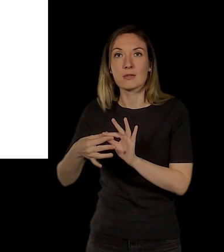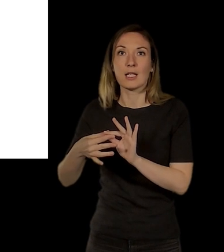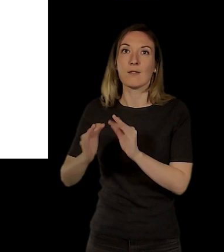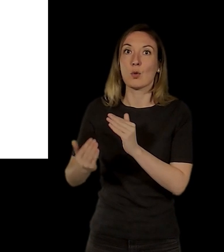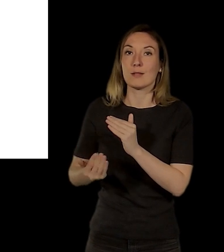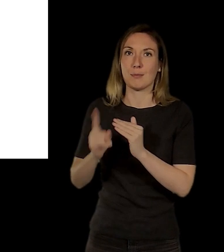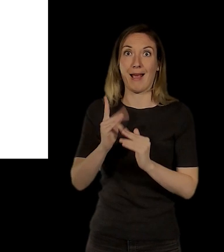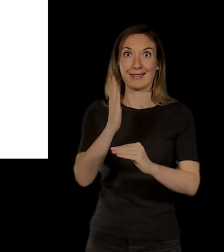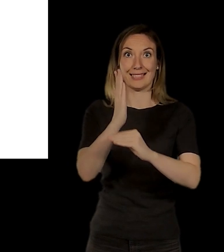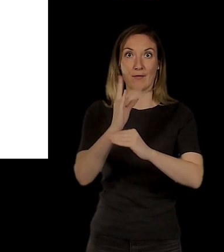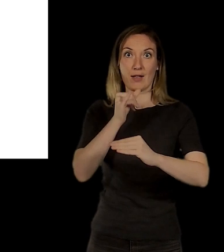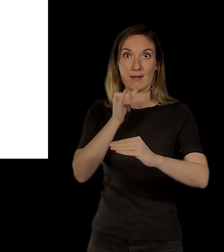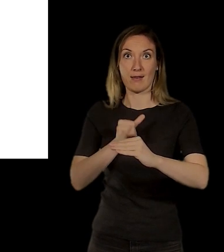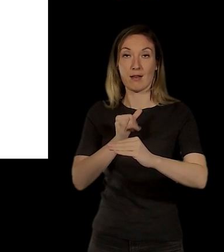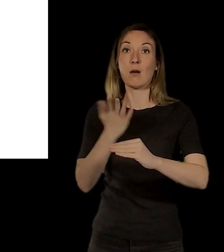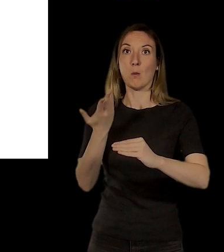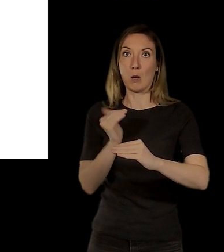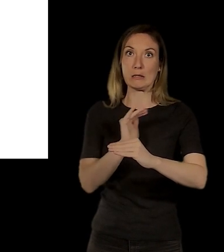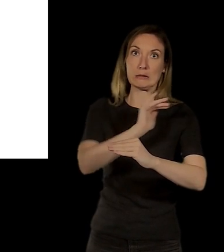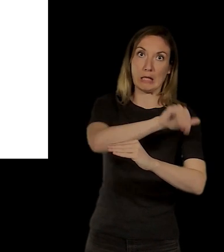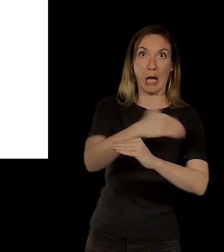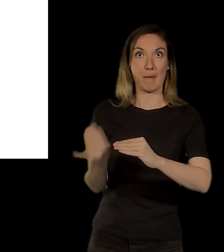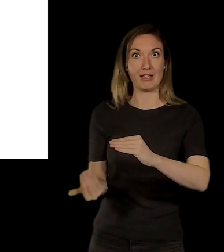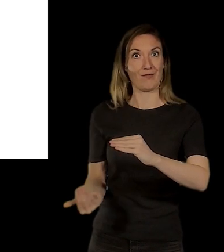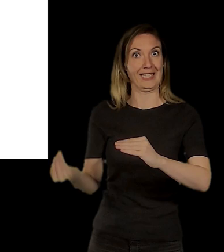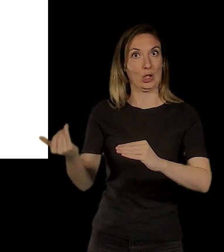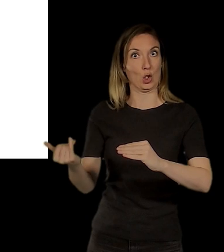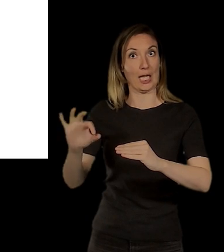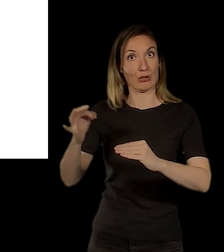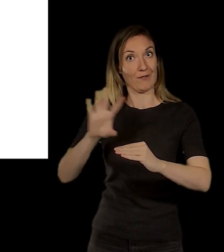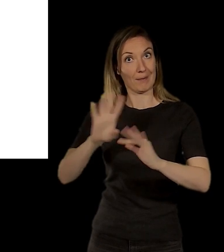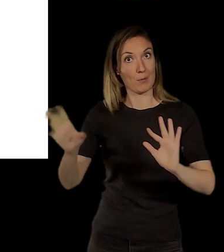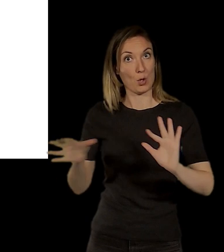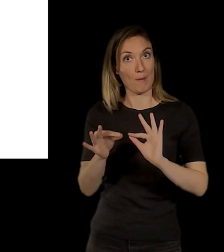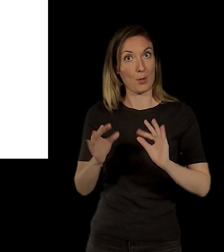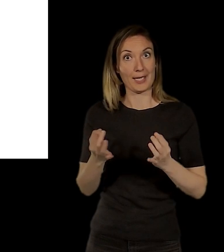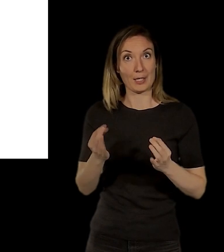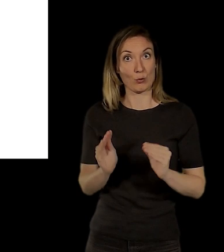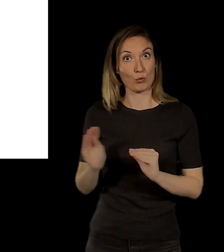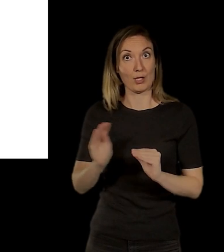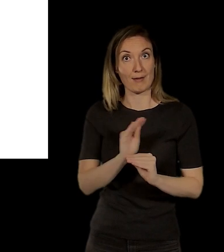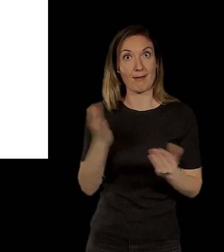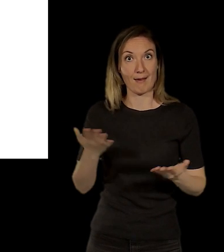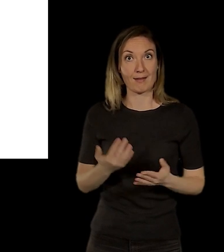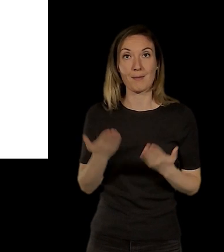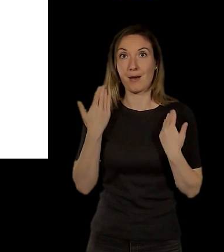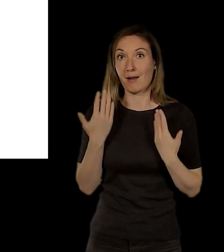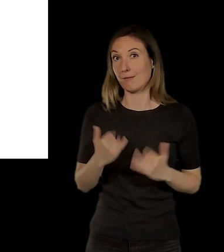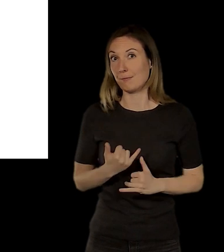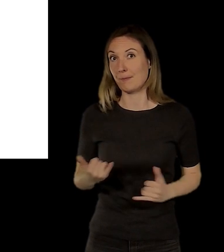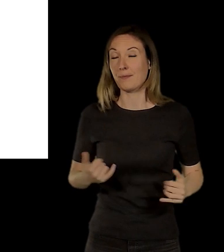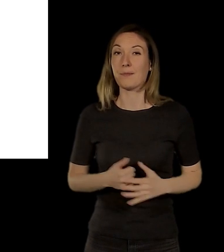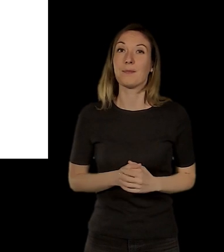západ-východ. A to jsme tyto prvky